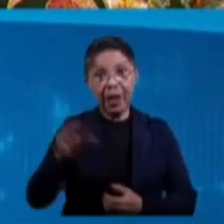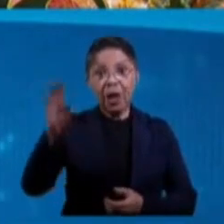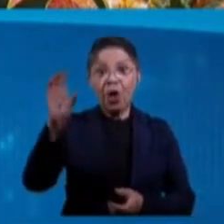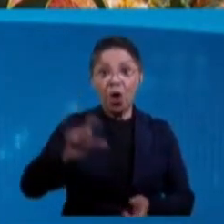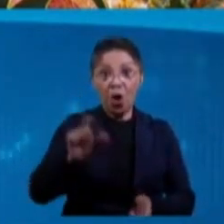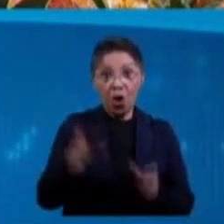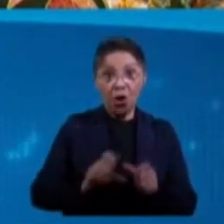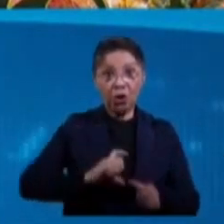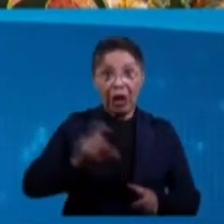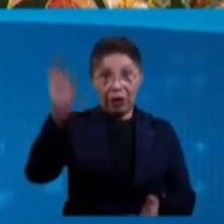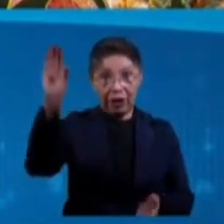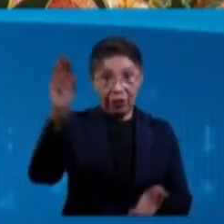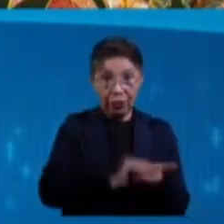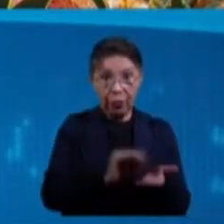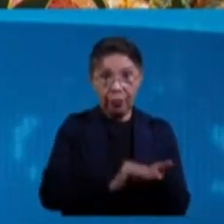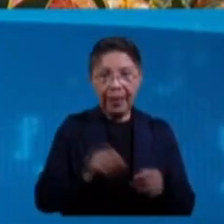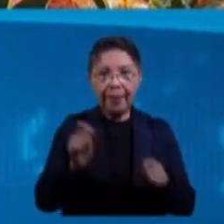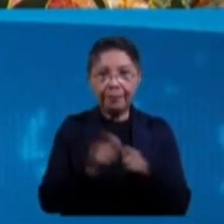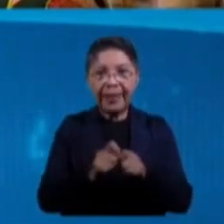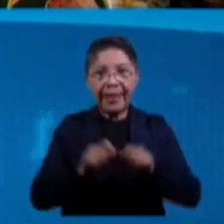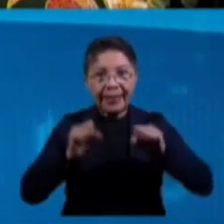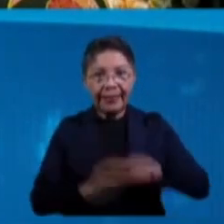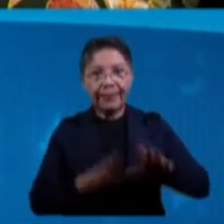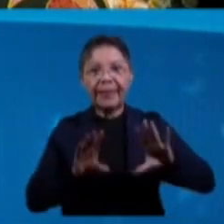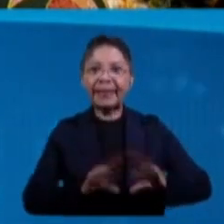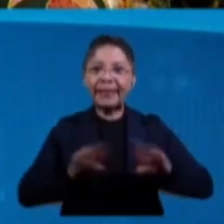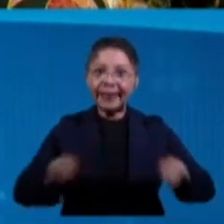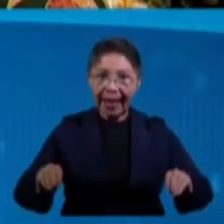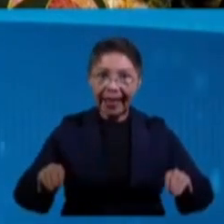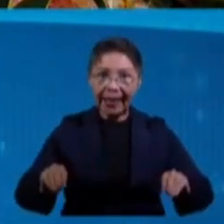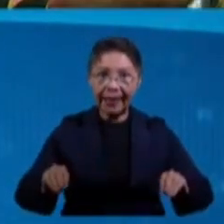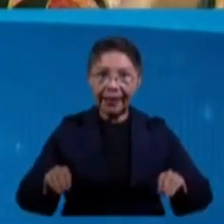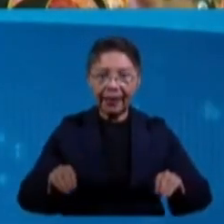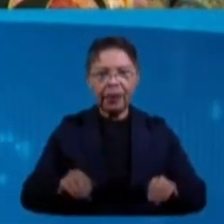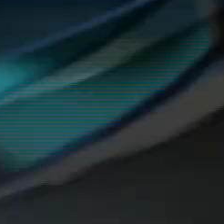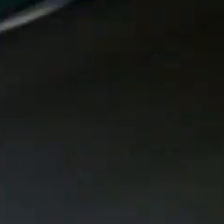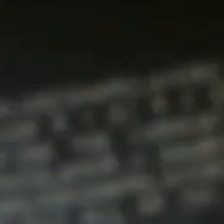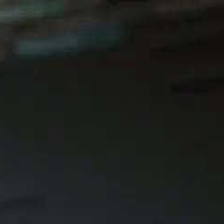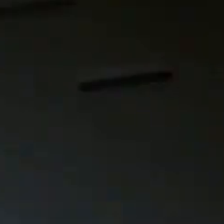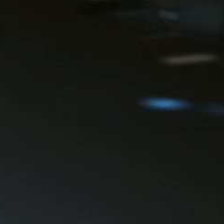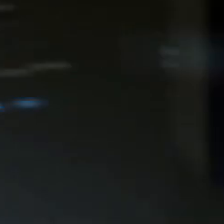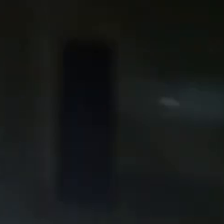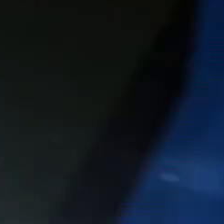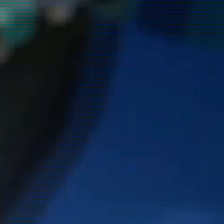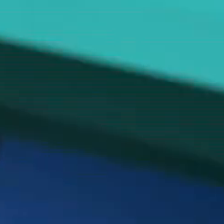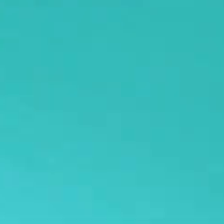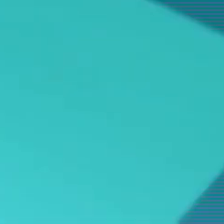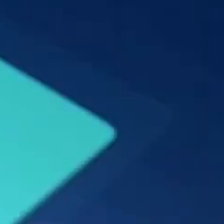investasi juga menciptakan lapangan kerja. Ya, kita juga ingin investasi yang berkualitas.